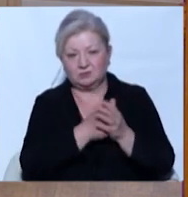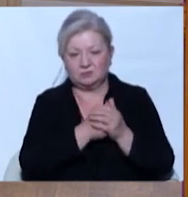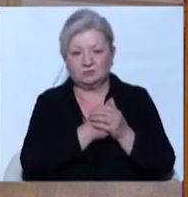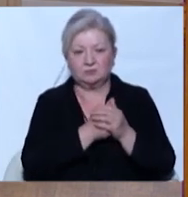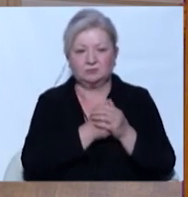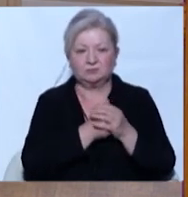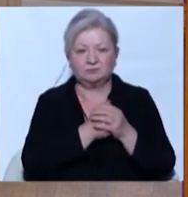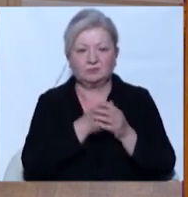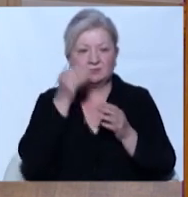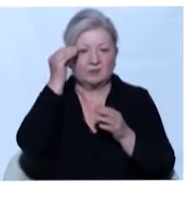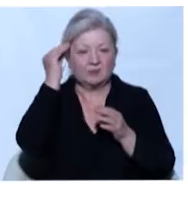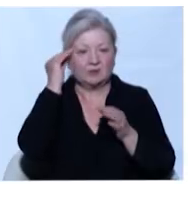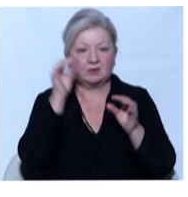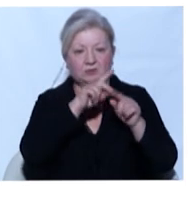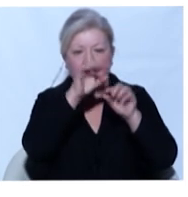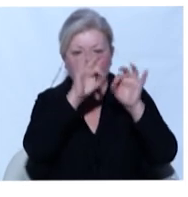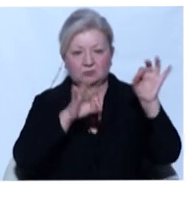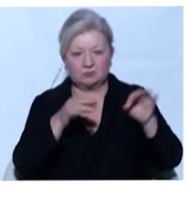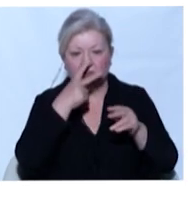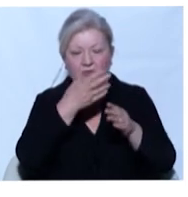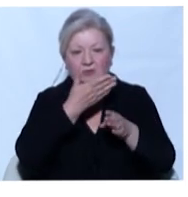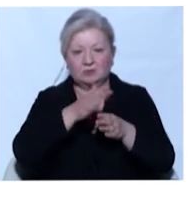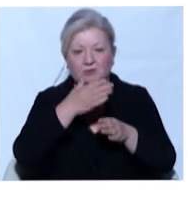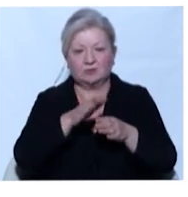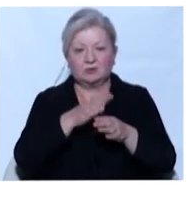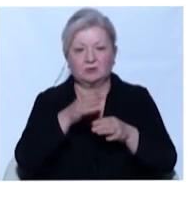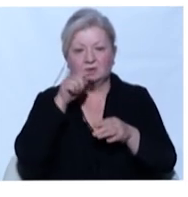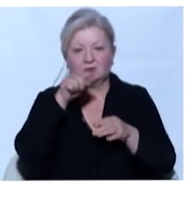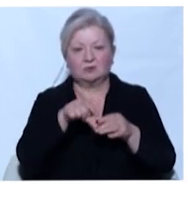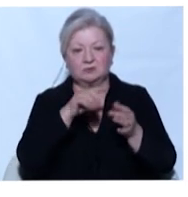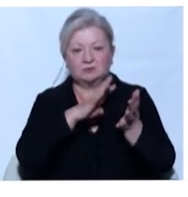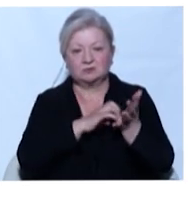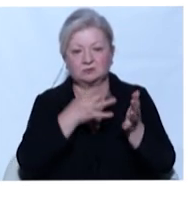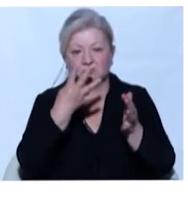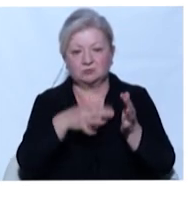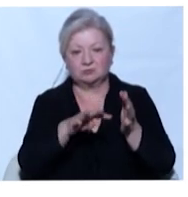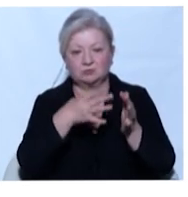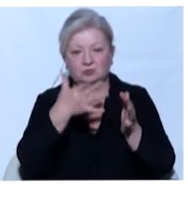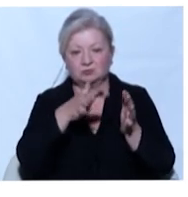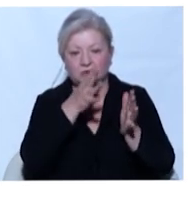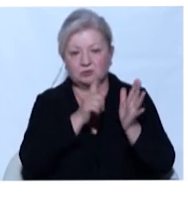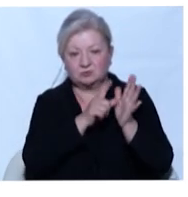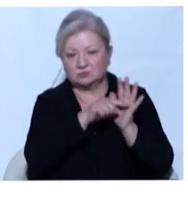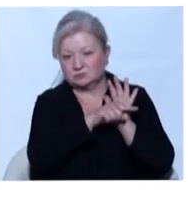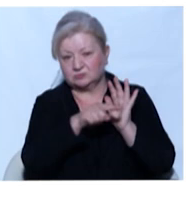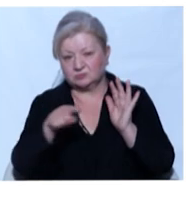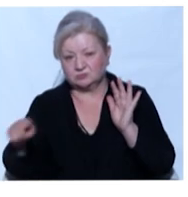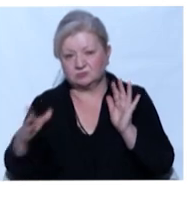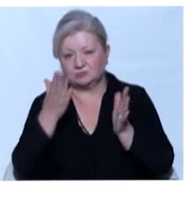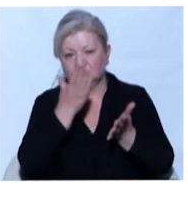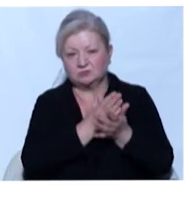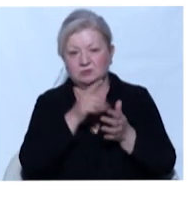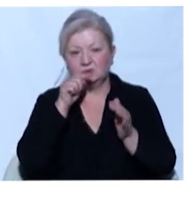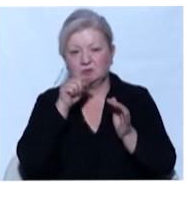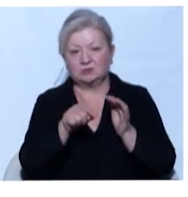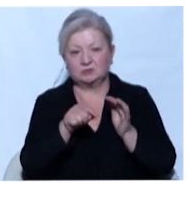რუკას, სადაც ჩანს თანდათან 1950 წლიდან 2020 წლამდე და მათ შორის მომავლის პროგნოზი 2000